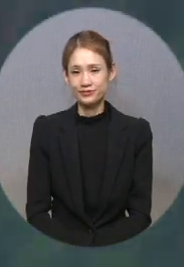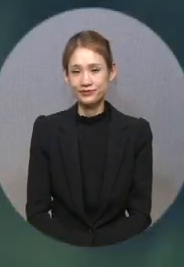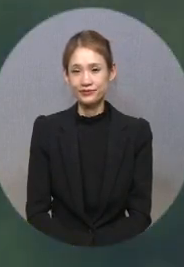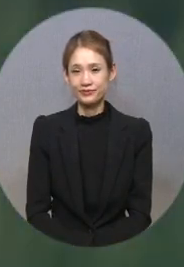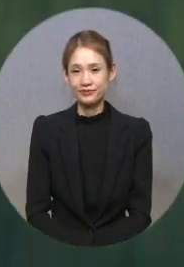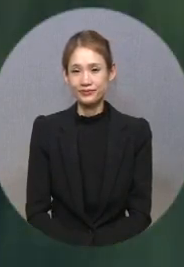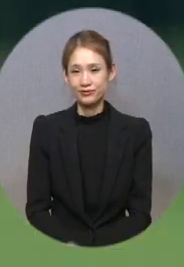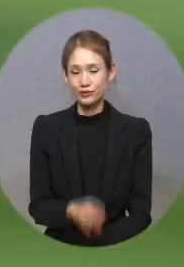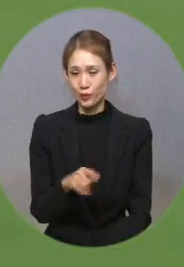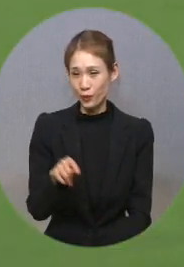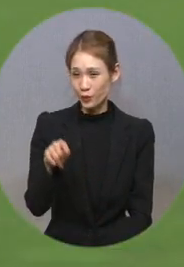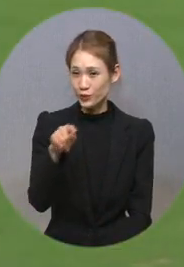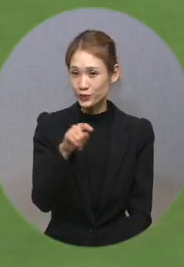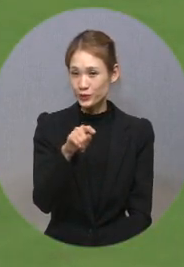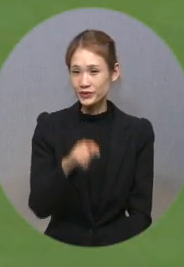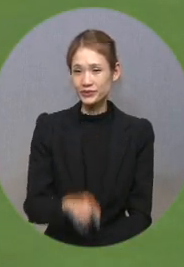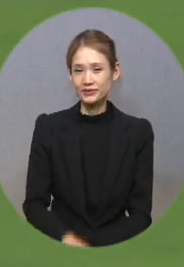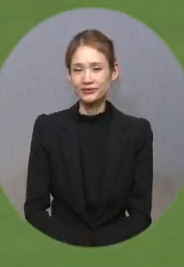어, 오른쪽이다.